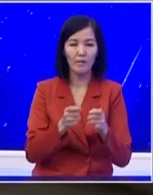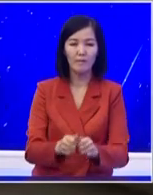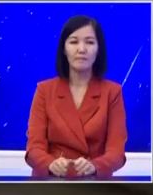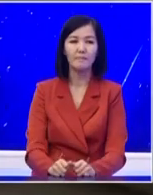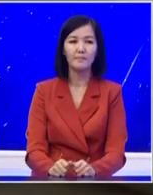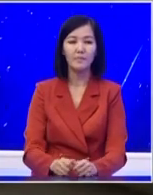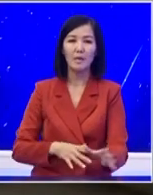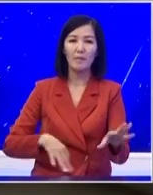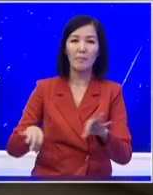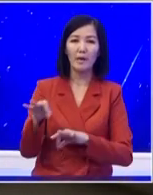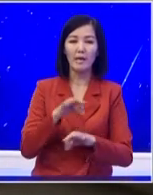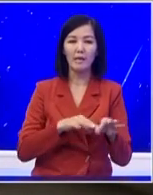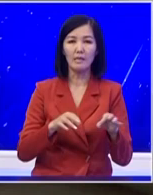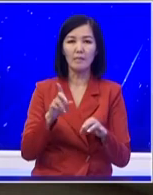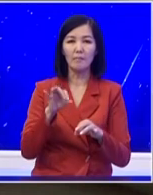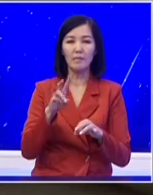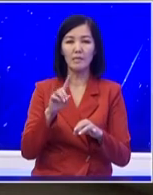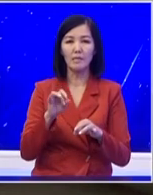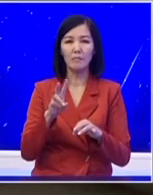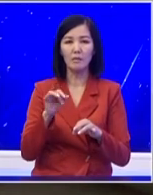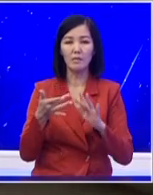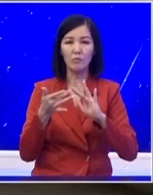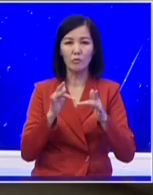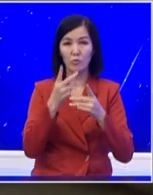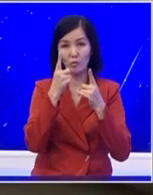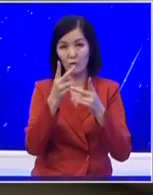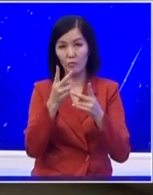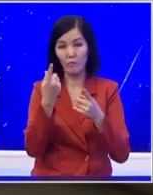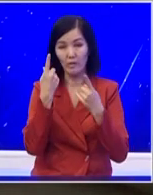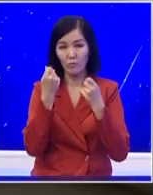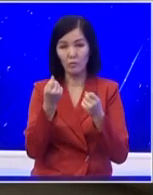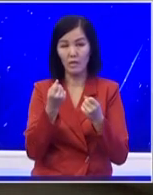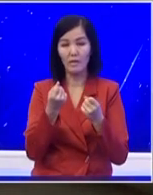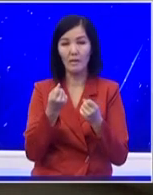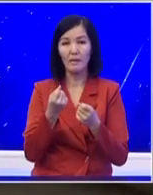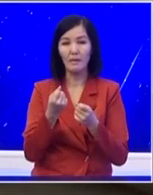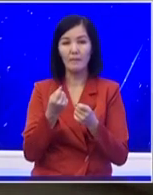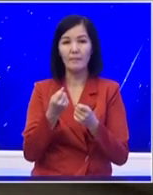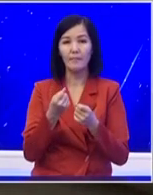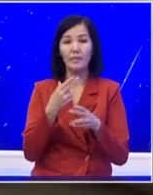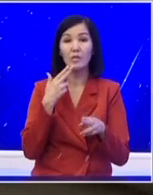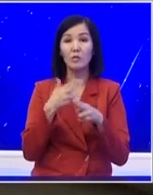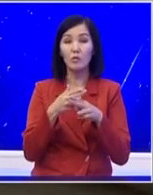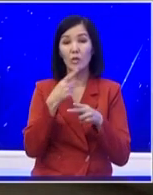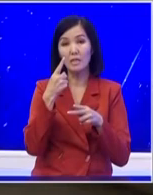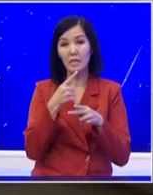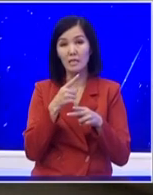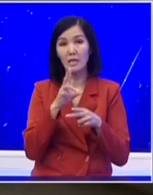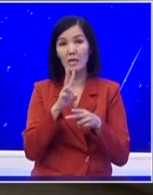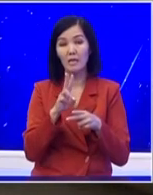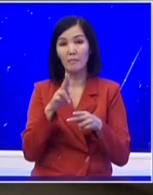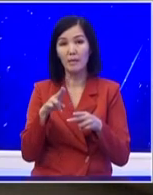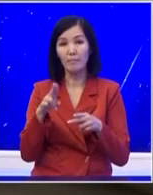Про проект «Бизнес Бастау» я узнал в социальных сетях. Первое. Потом мне сестренка сказала, что НПП